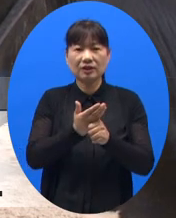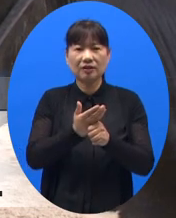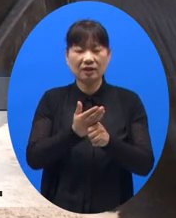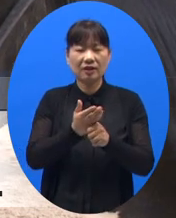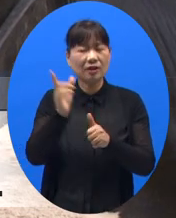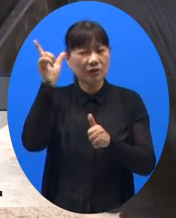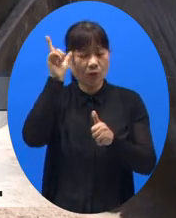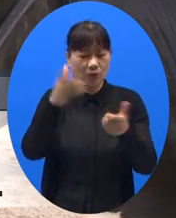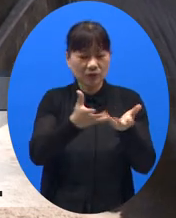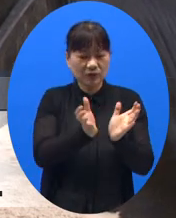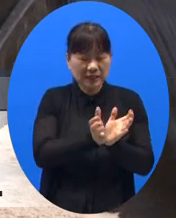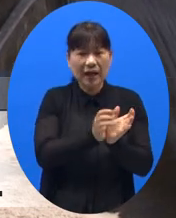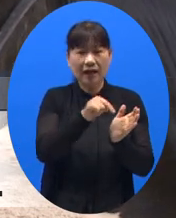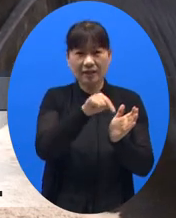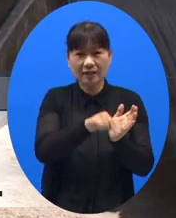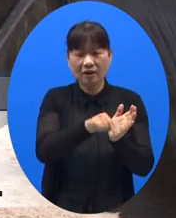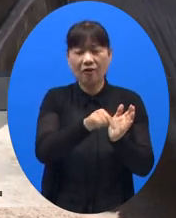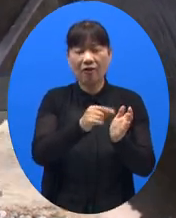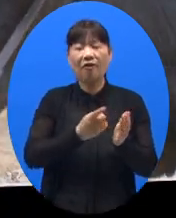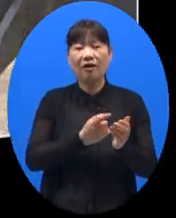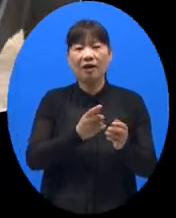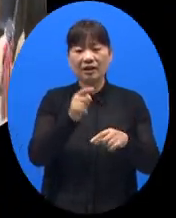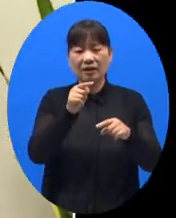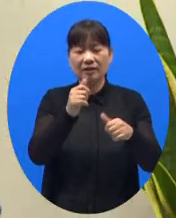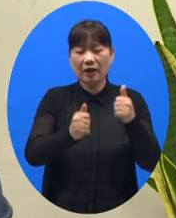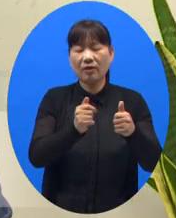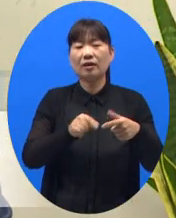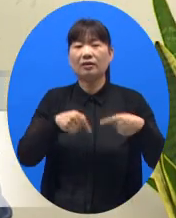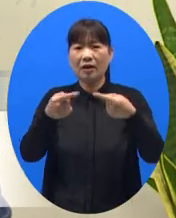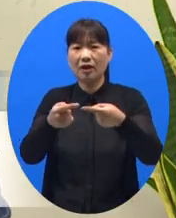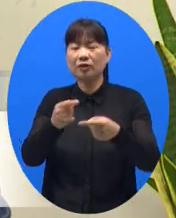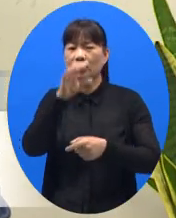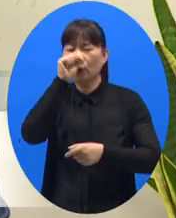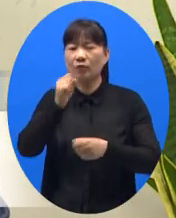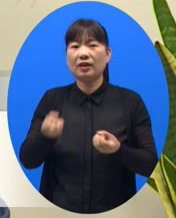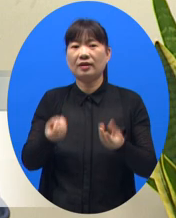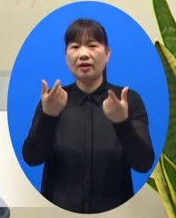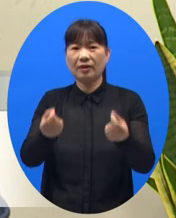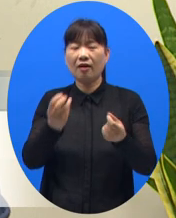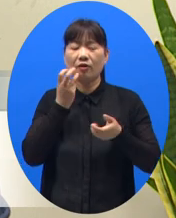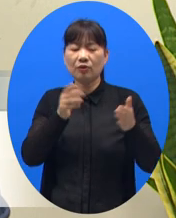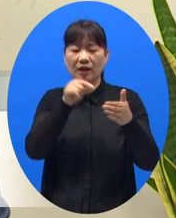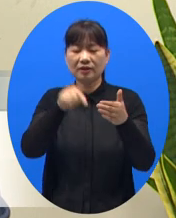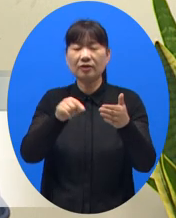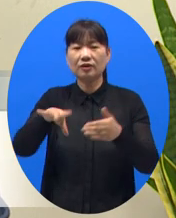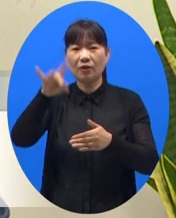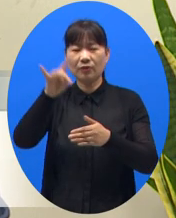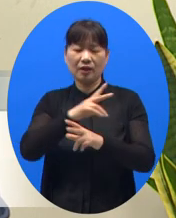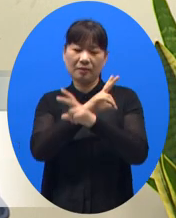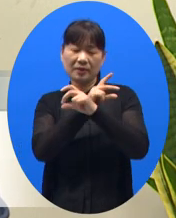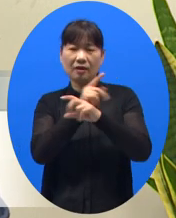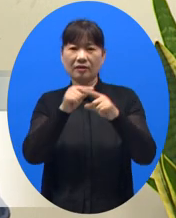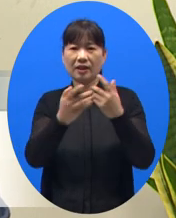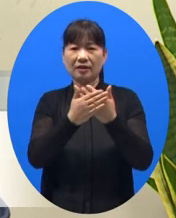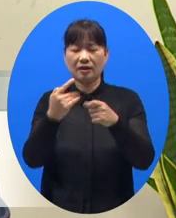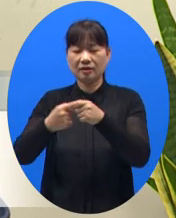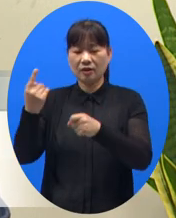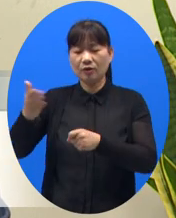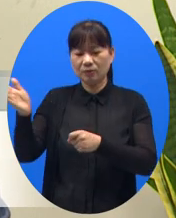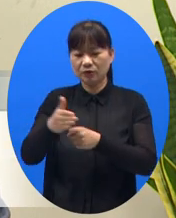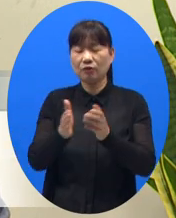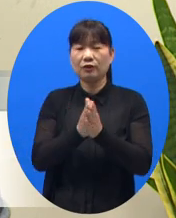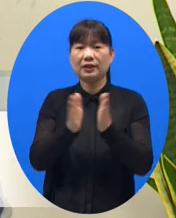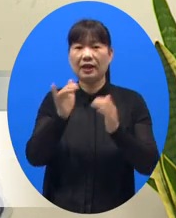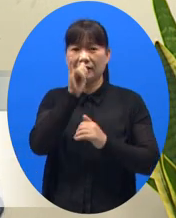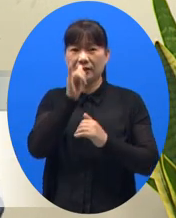출품할 수 있는 아주 좋은 그런 행사라고 합니다 경기도에서는 전국 최초로 비대면 행사를 장르 수업도 시작하게